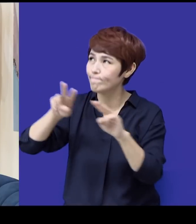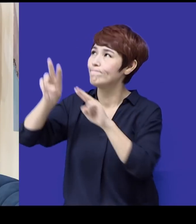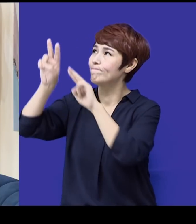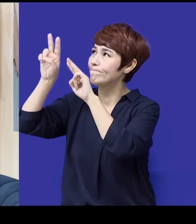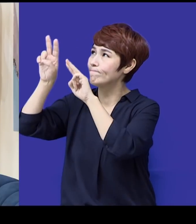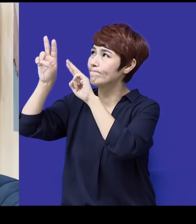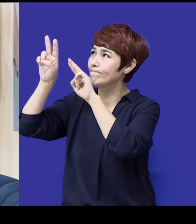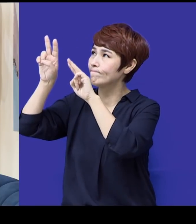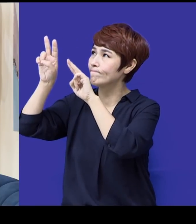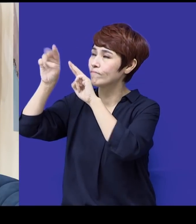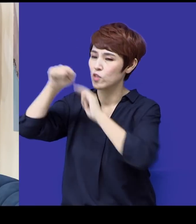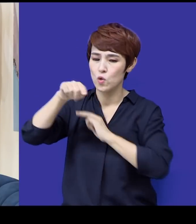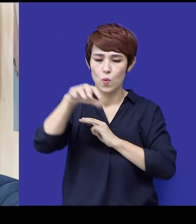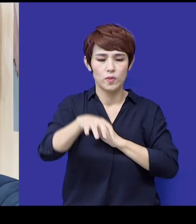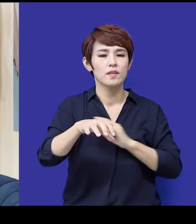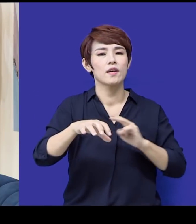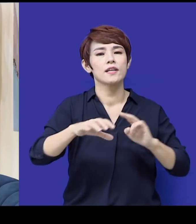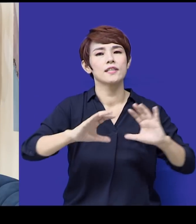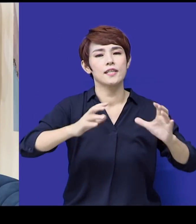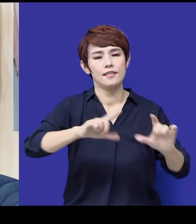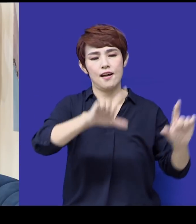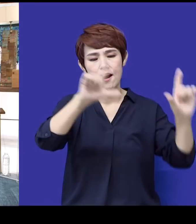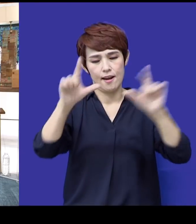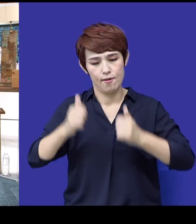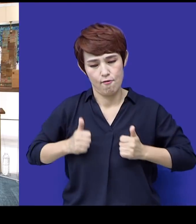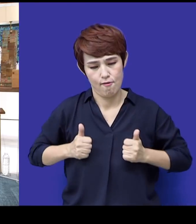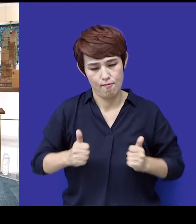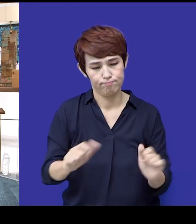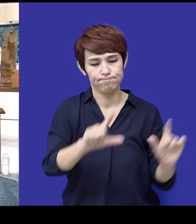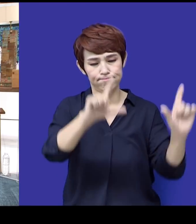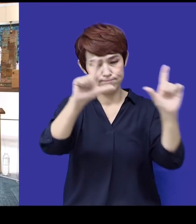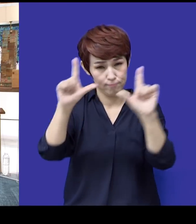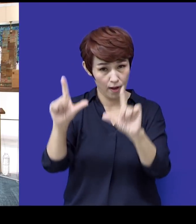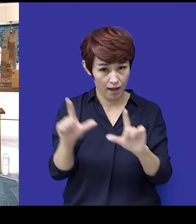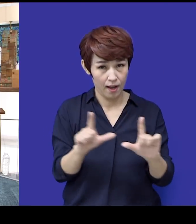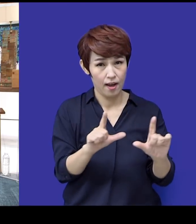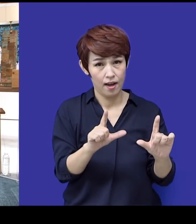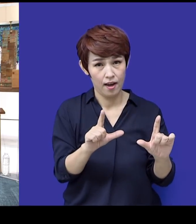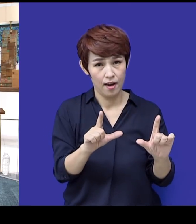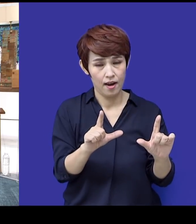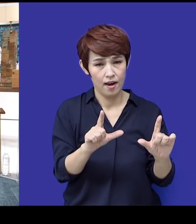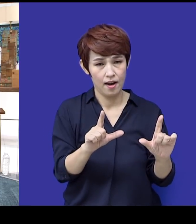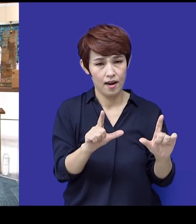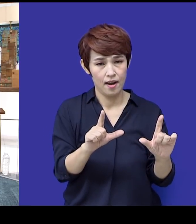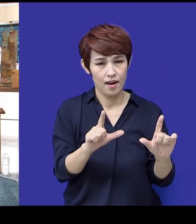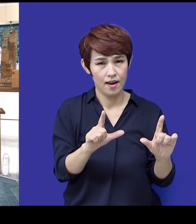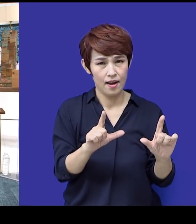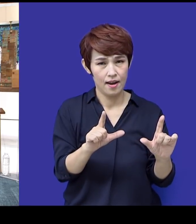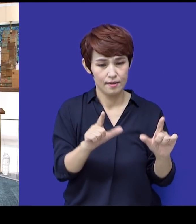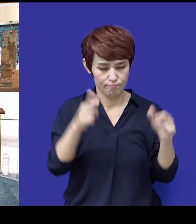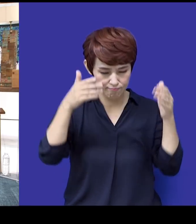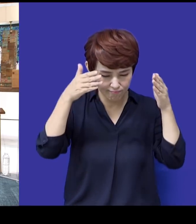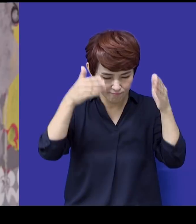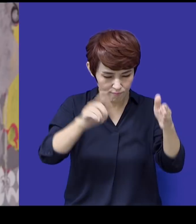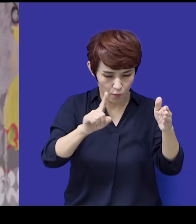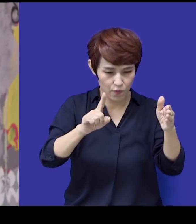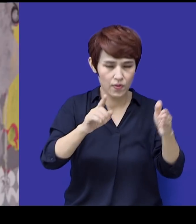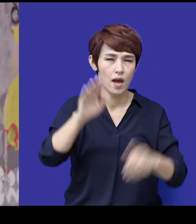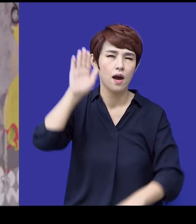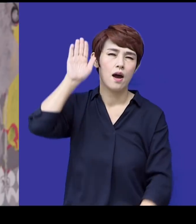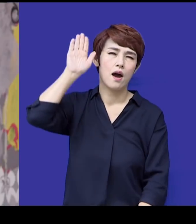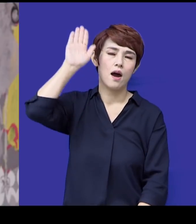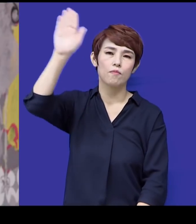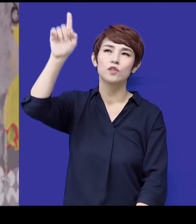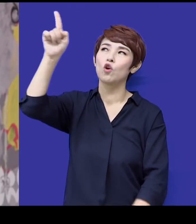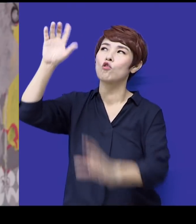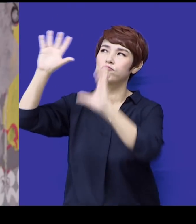땅에서 발을 딛고 사니까 최선을 다해서 살면서 그러나 여기에 마음을 더두질 말고 나는 언젠가